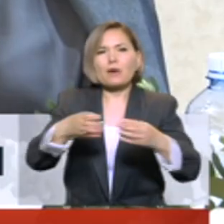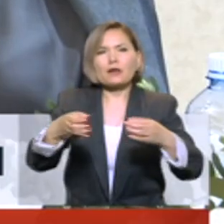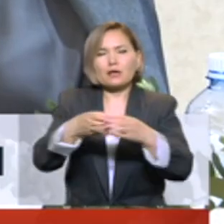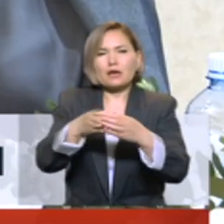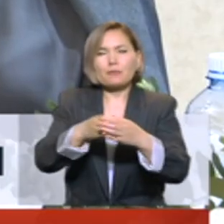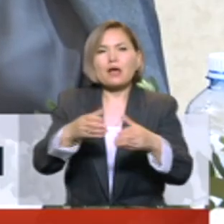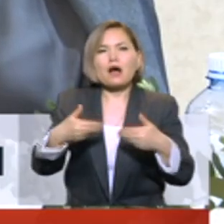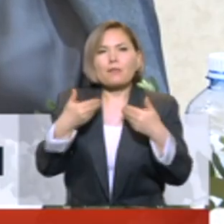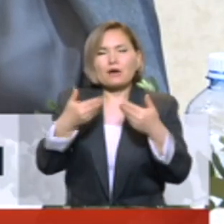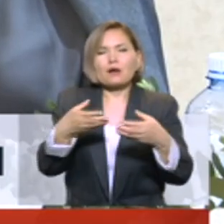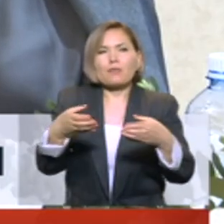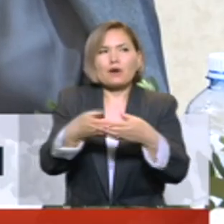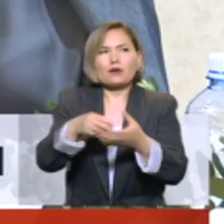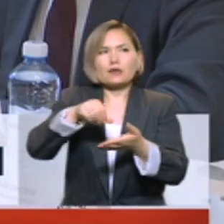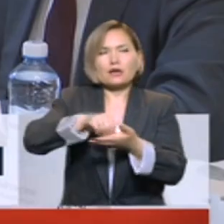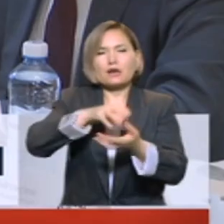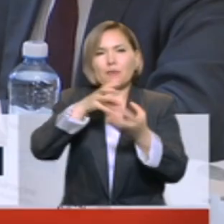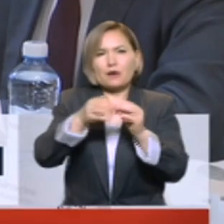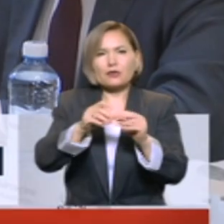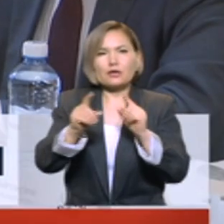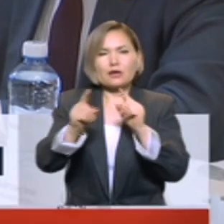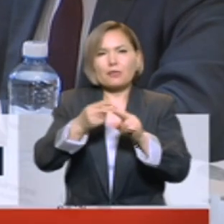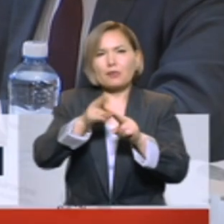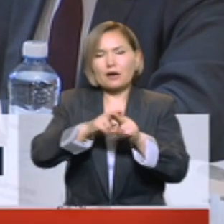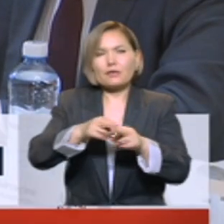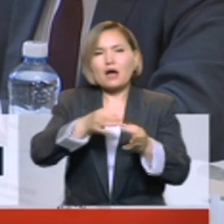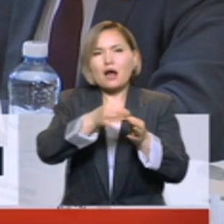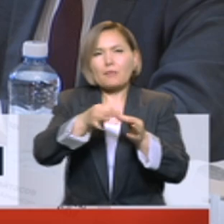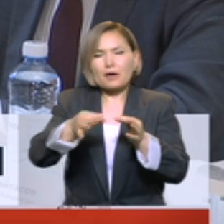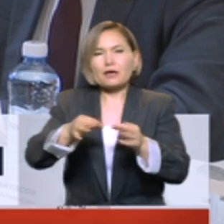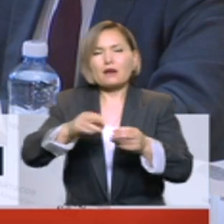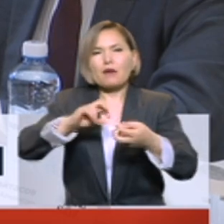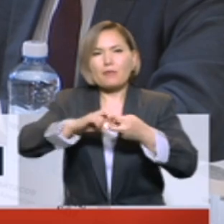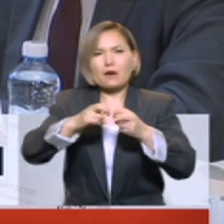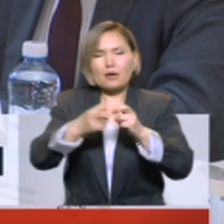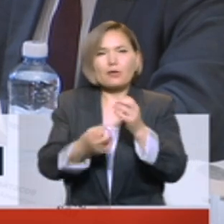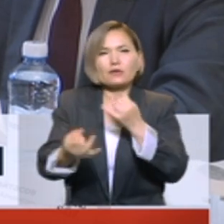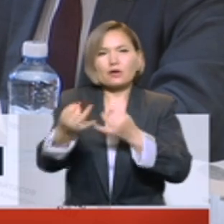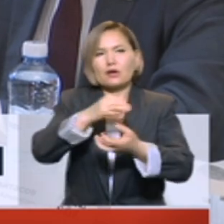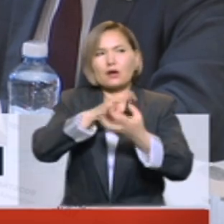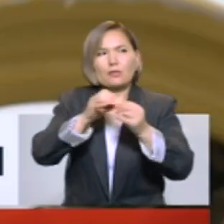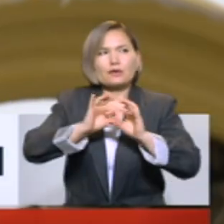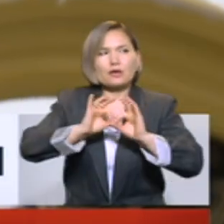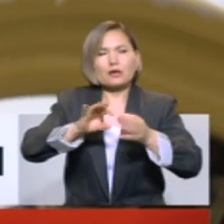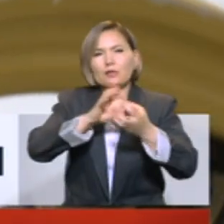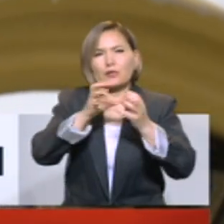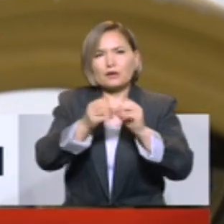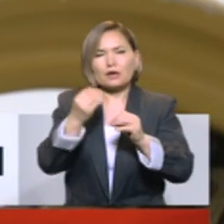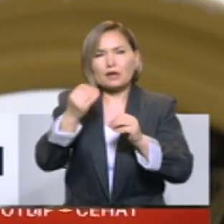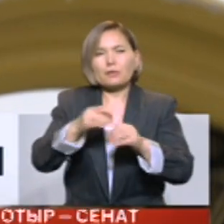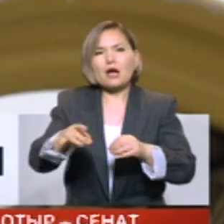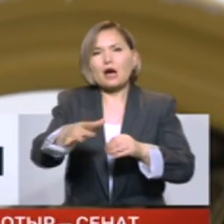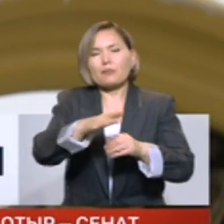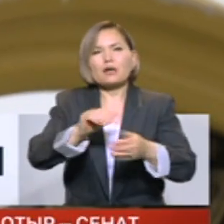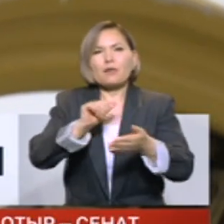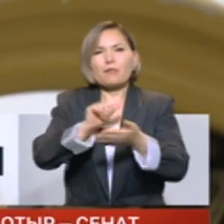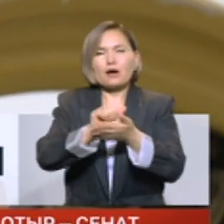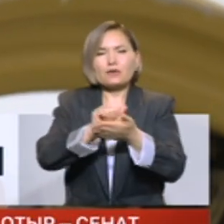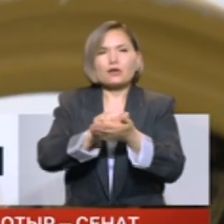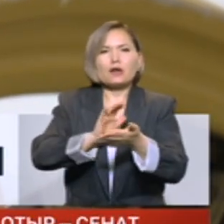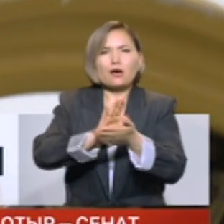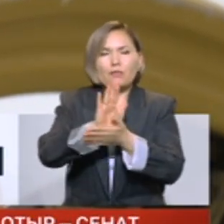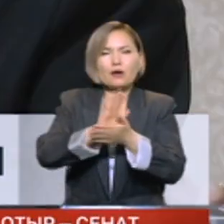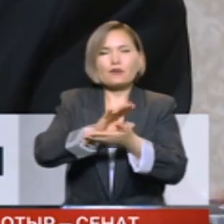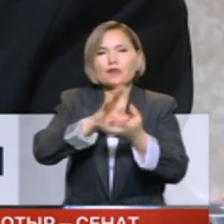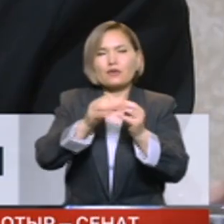ұйымдарының бастамасымен ұйымдастырылды. Жиналғандар өңірлердегі бақтың жағдайына шолу жасады. Сарапшыларды аудандардағы басылымдардың